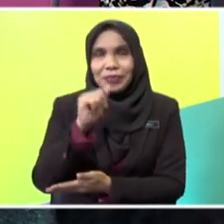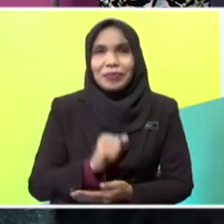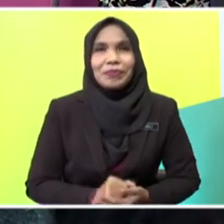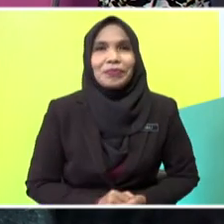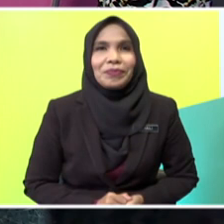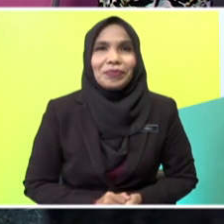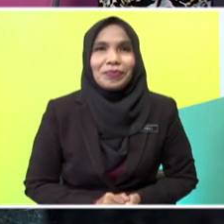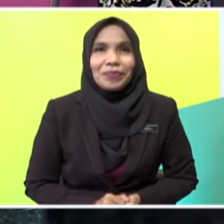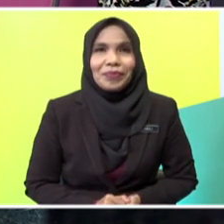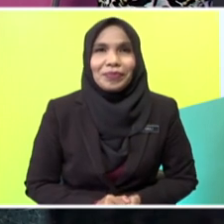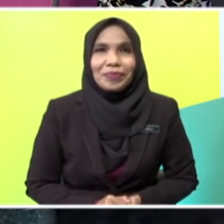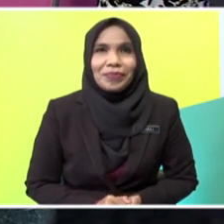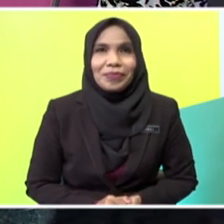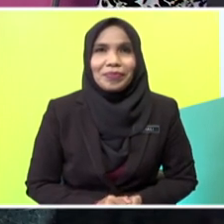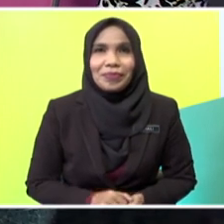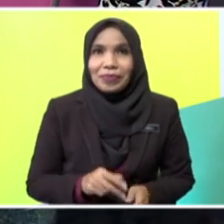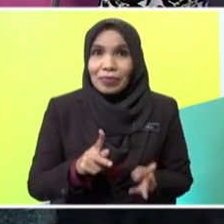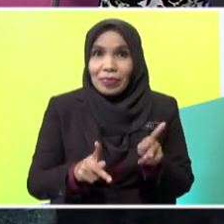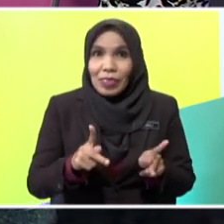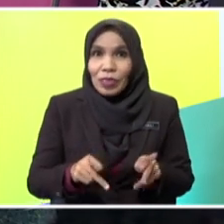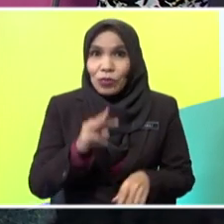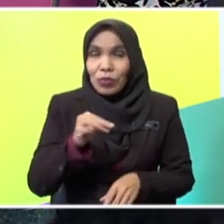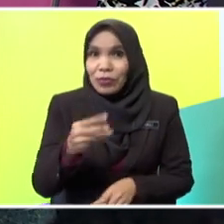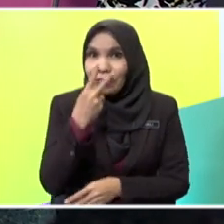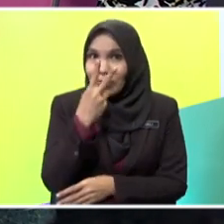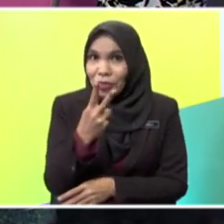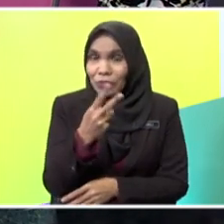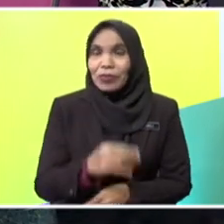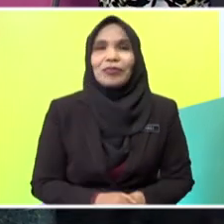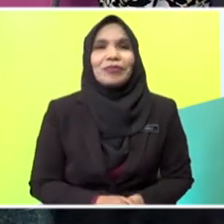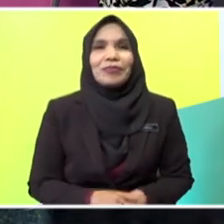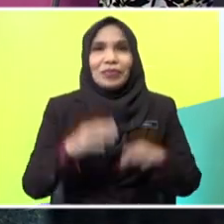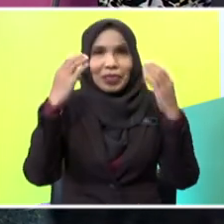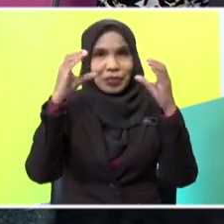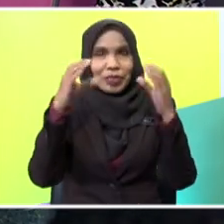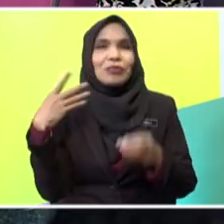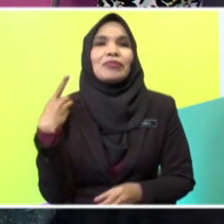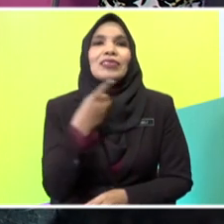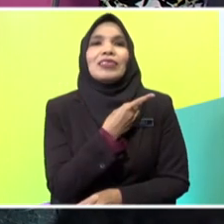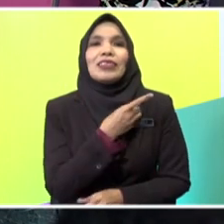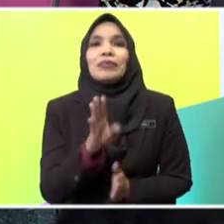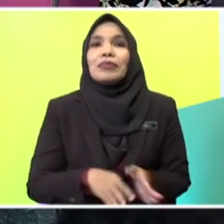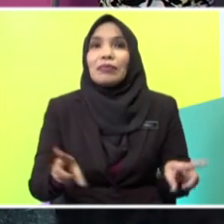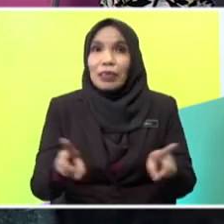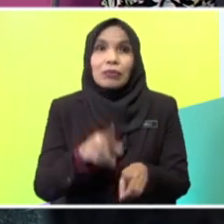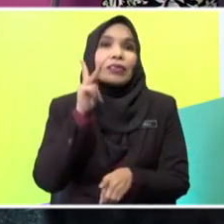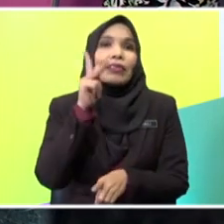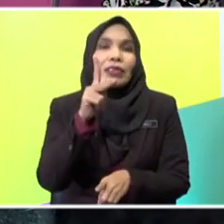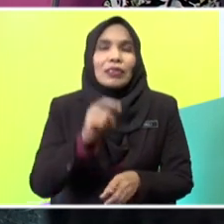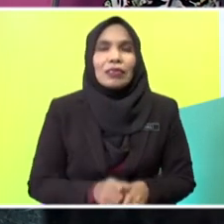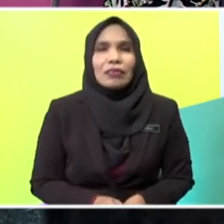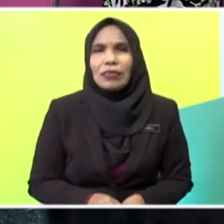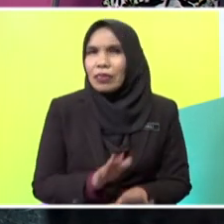Kuala Lumpur. Kalau murid-murid perhatikan di mana cikgu-cikgu kita bersama dengan Kak Rina hari ini tidak